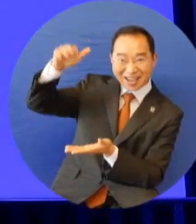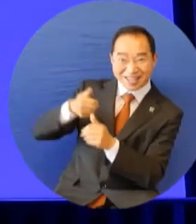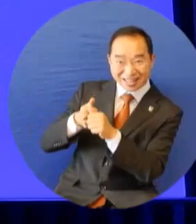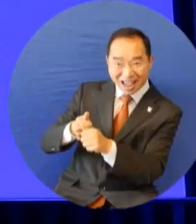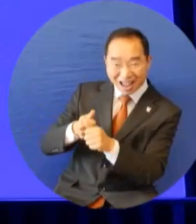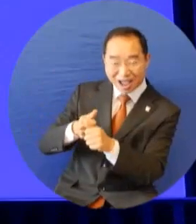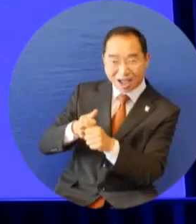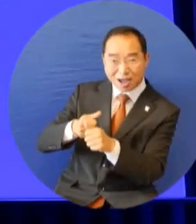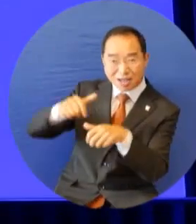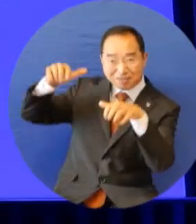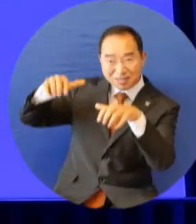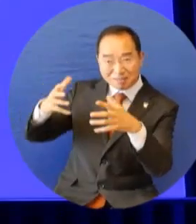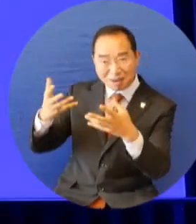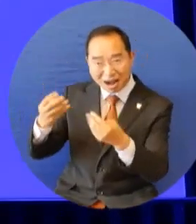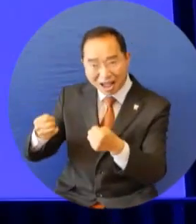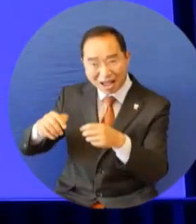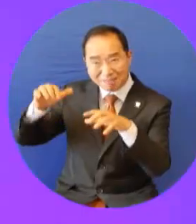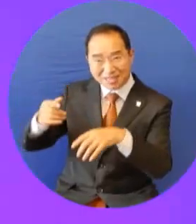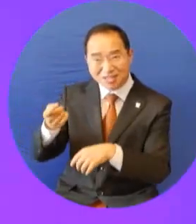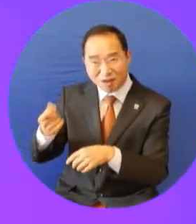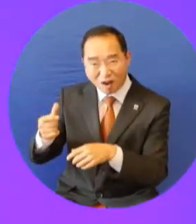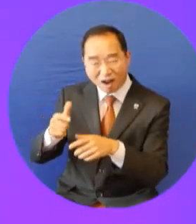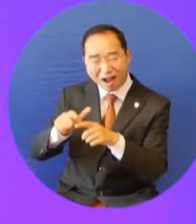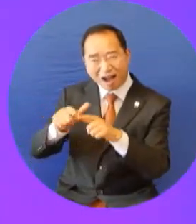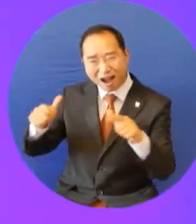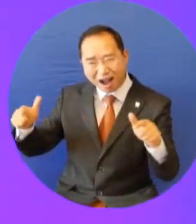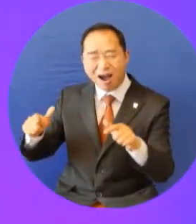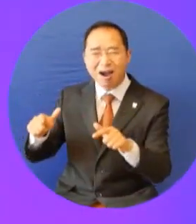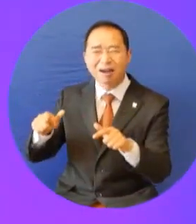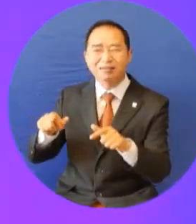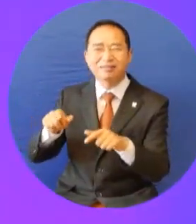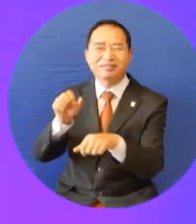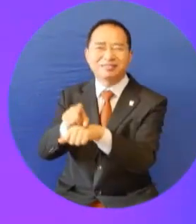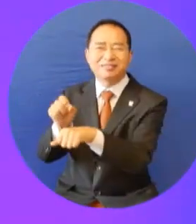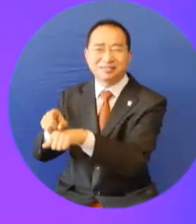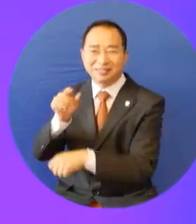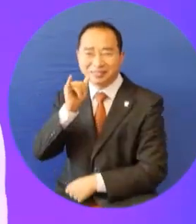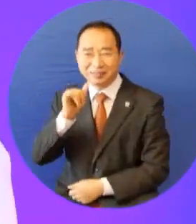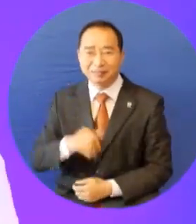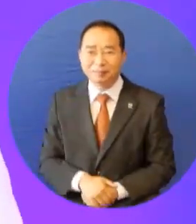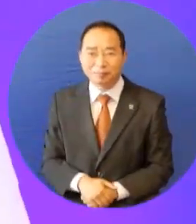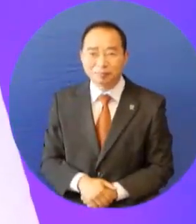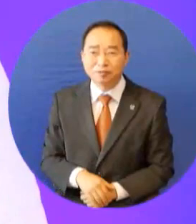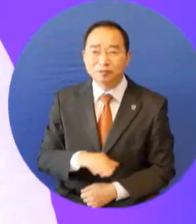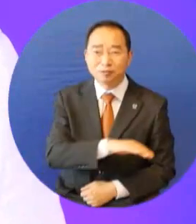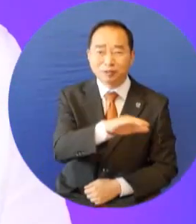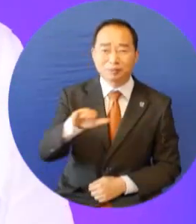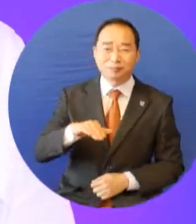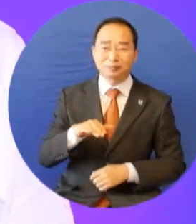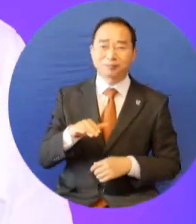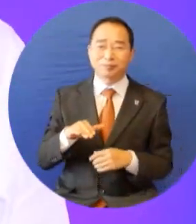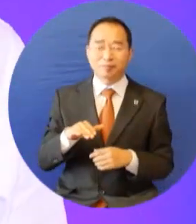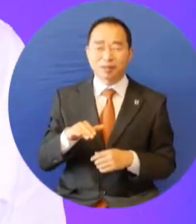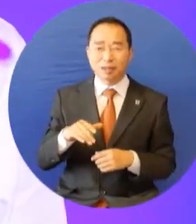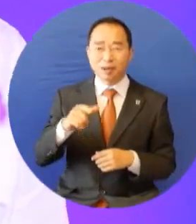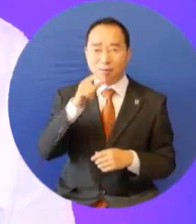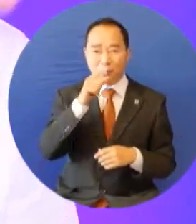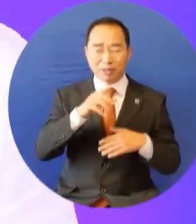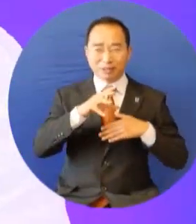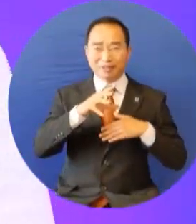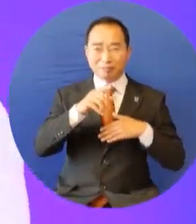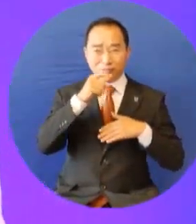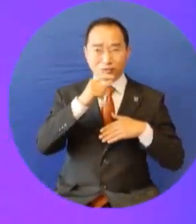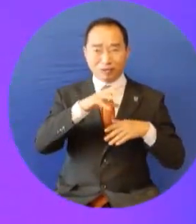빠짐 이런 거에 따라 다 자라고 있거든. 근데 우리는 그것을 우리 몸이 습할 때는 좀 건조한 양명한 곳에서